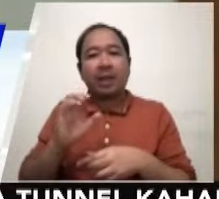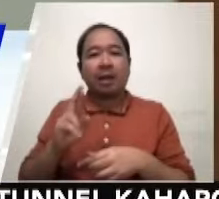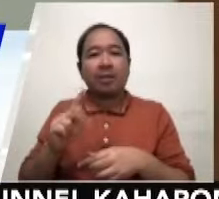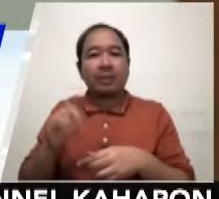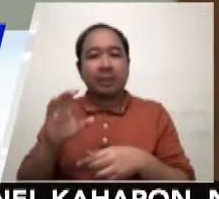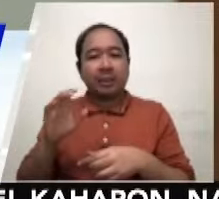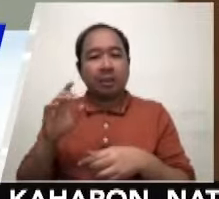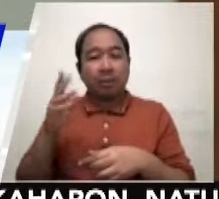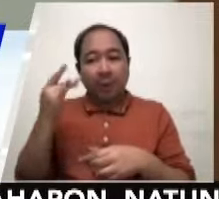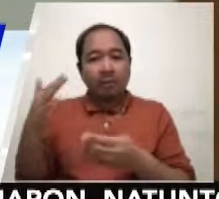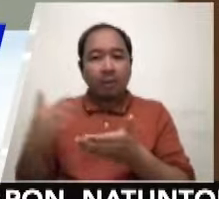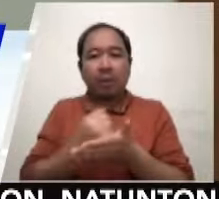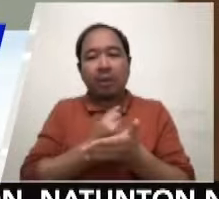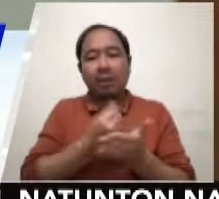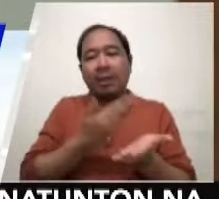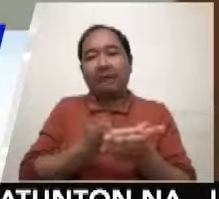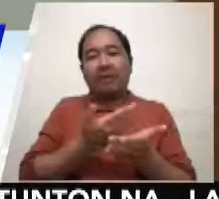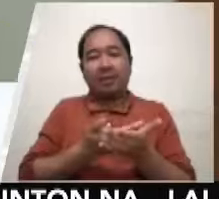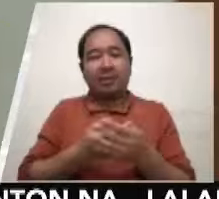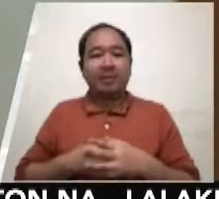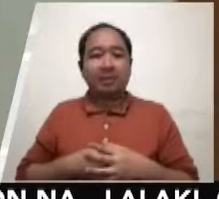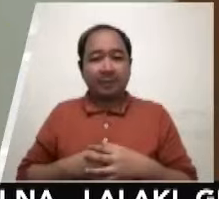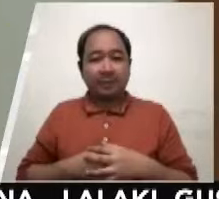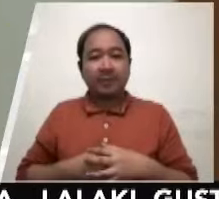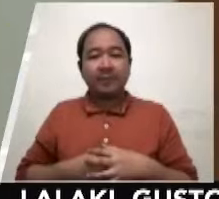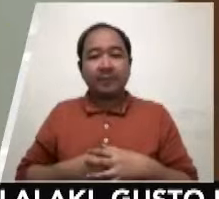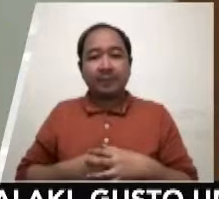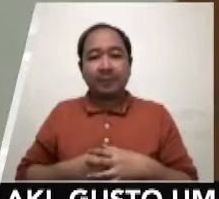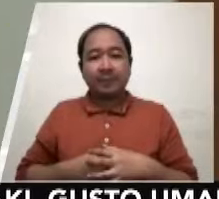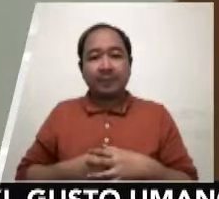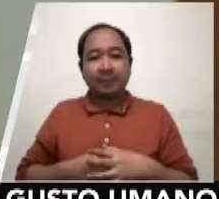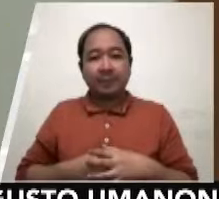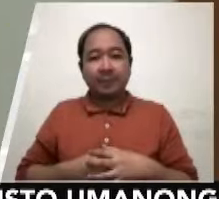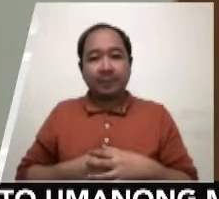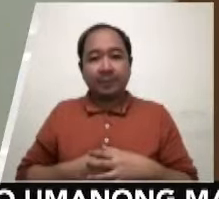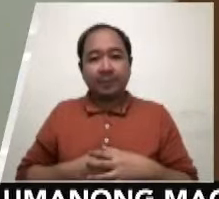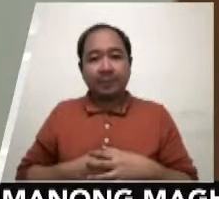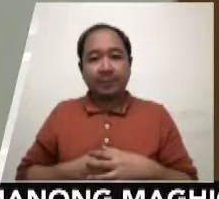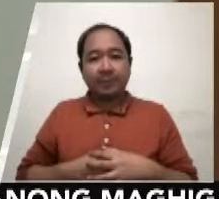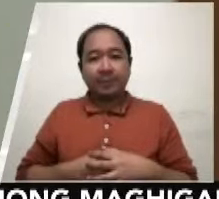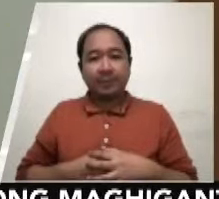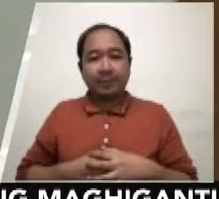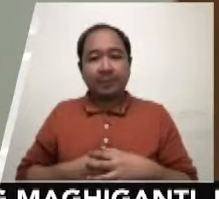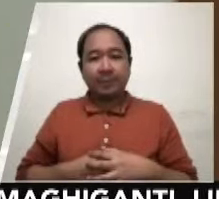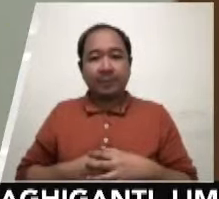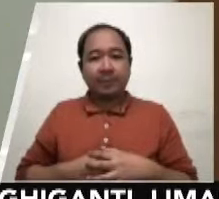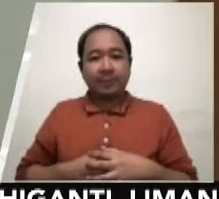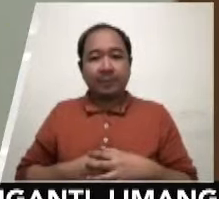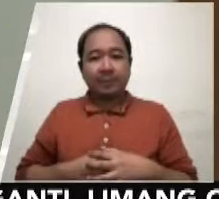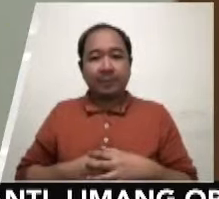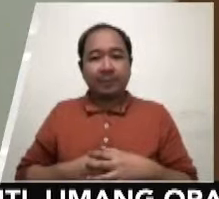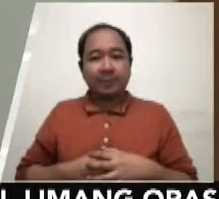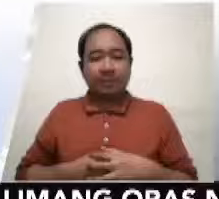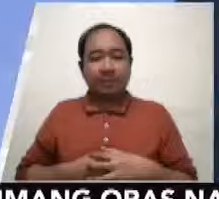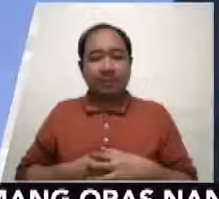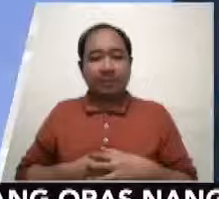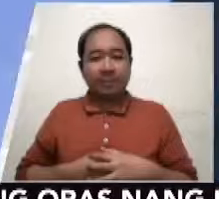ng karagdagang ebidensya. Para sa GMA Integrated News, John Consulta, Nakatutok, 24 Horas.